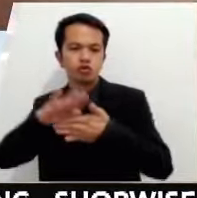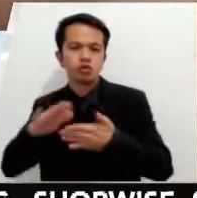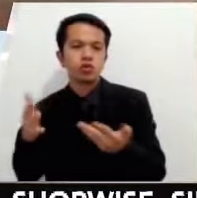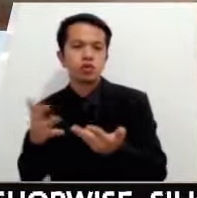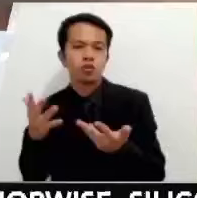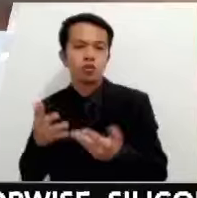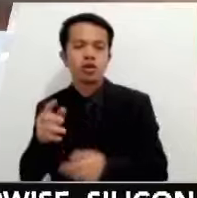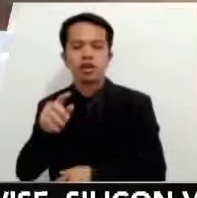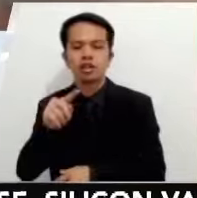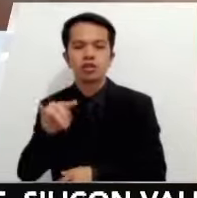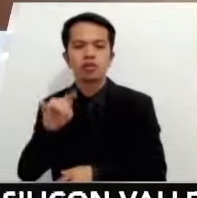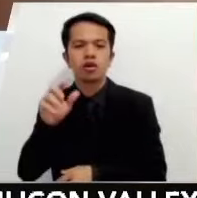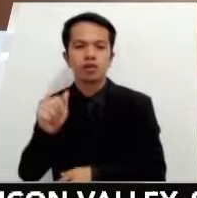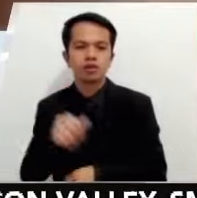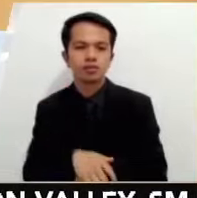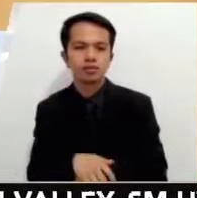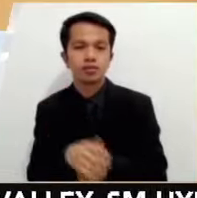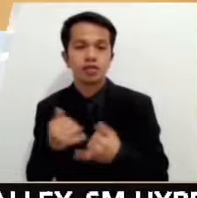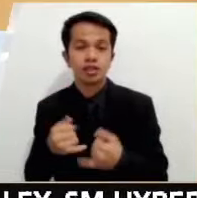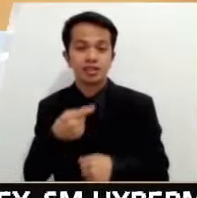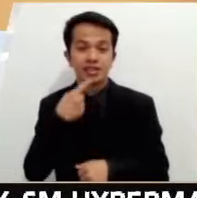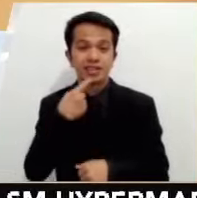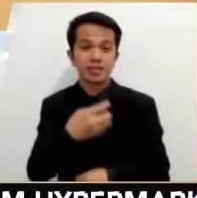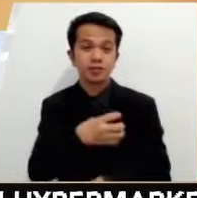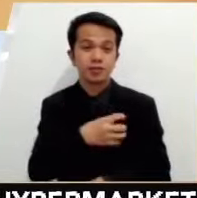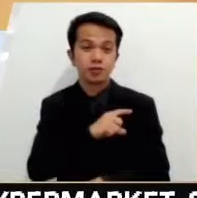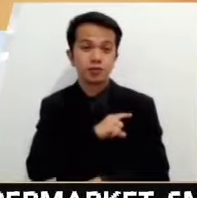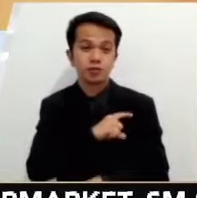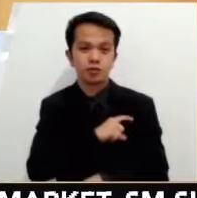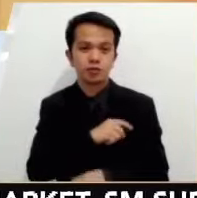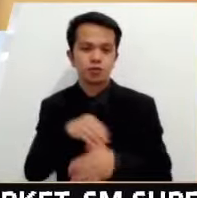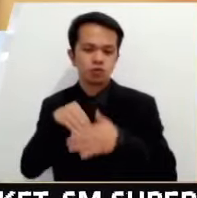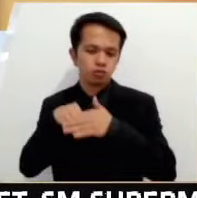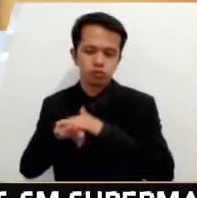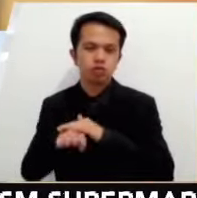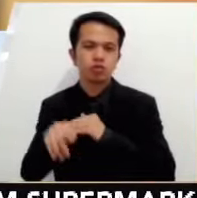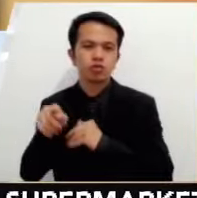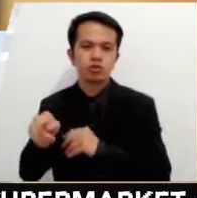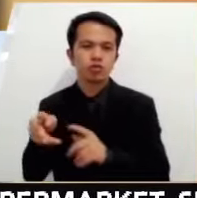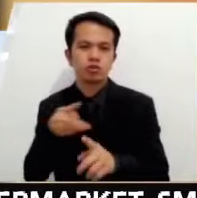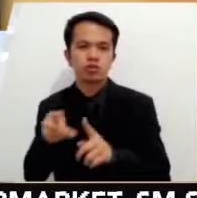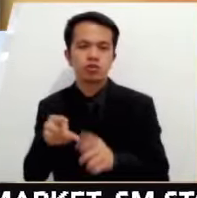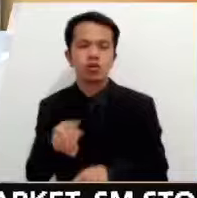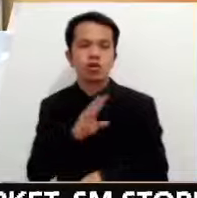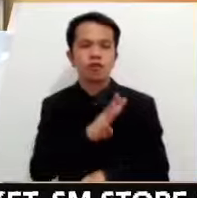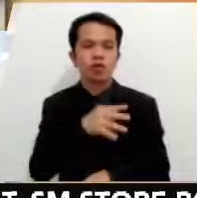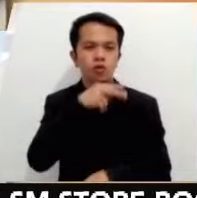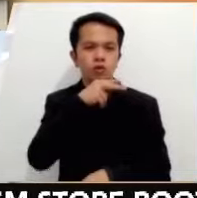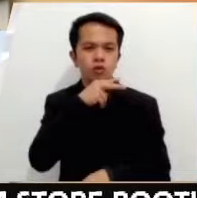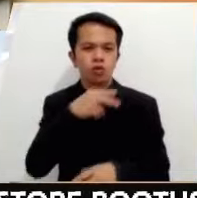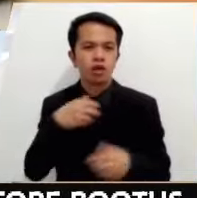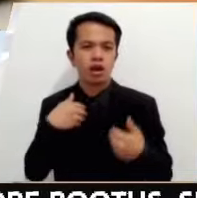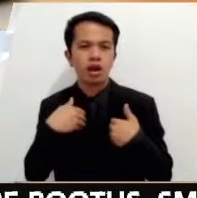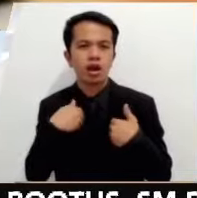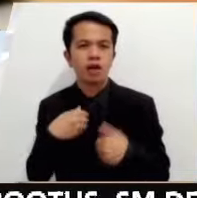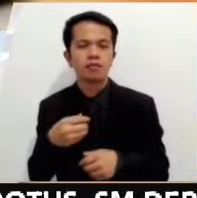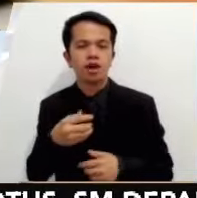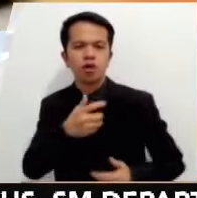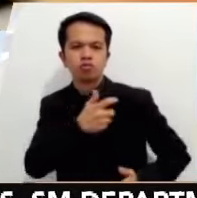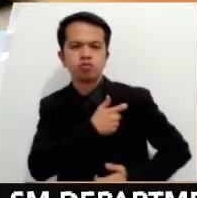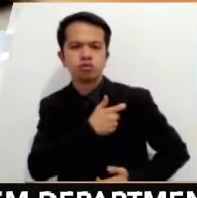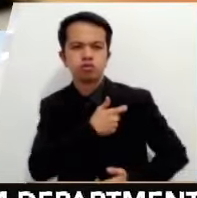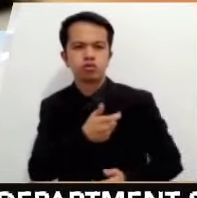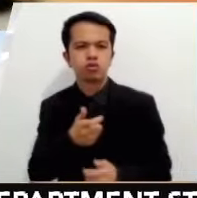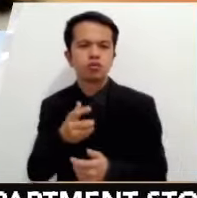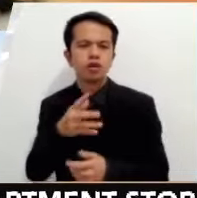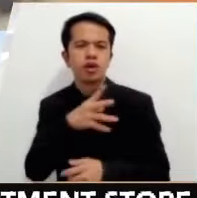Norte. Ayon sa pulisya, pinasok ang bahay ng biktima ng apat na sospek na may bitbit na M16 rifles at